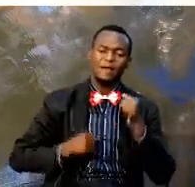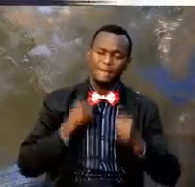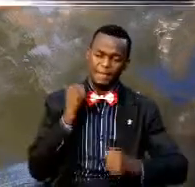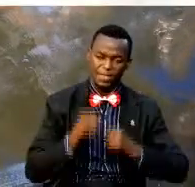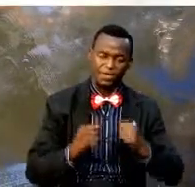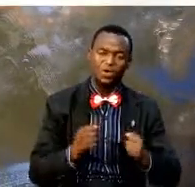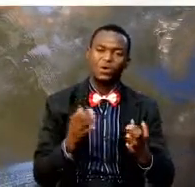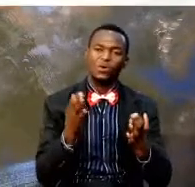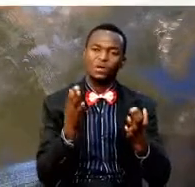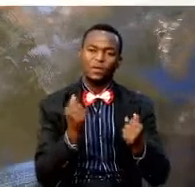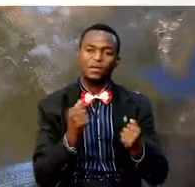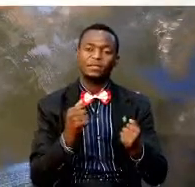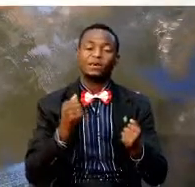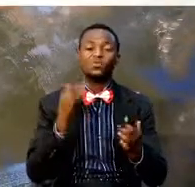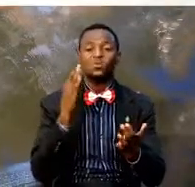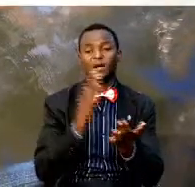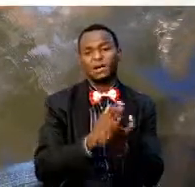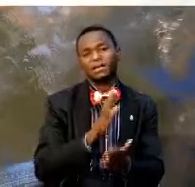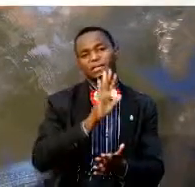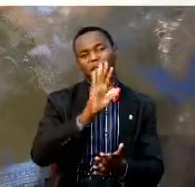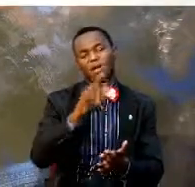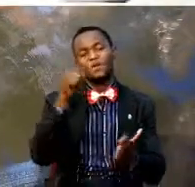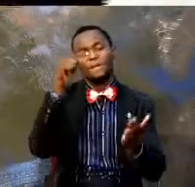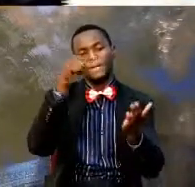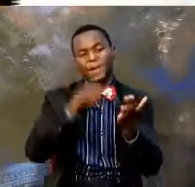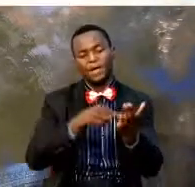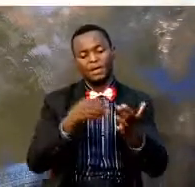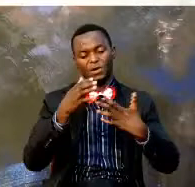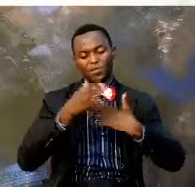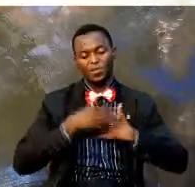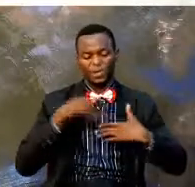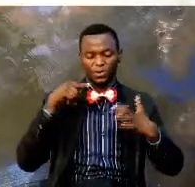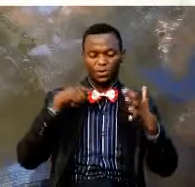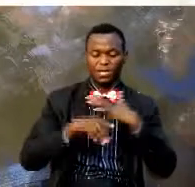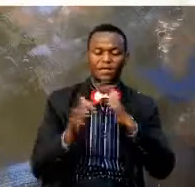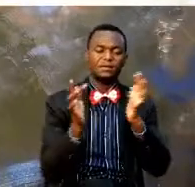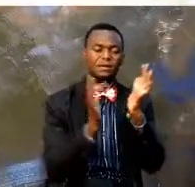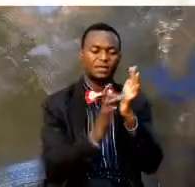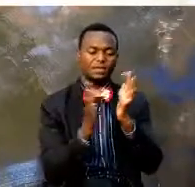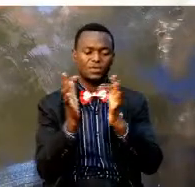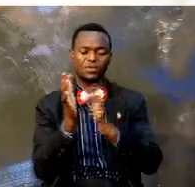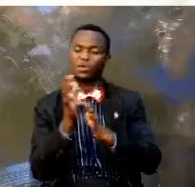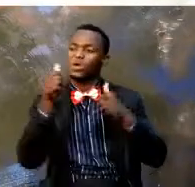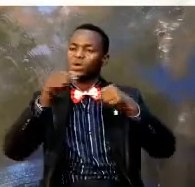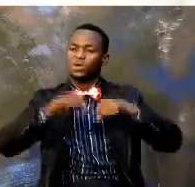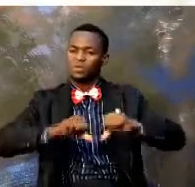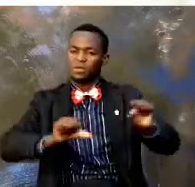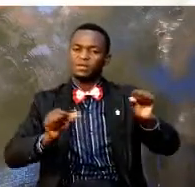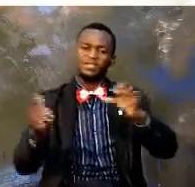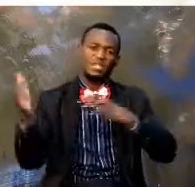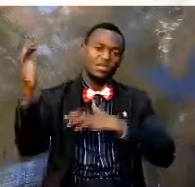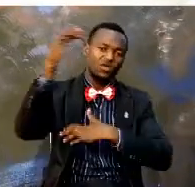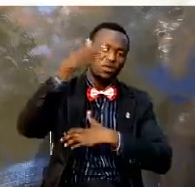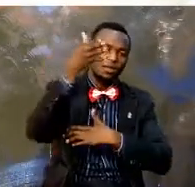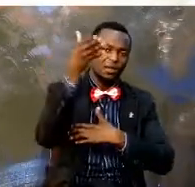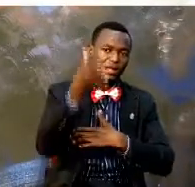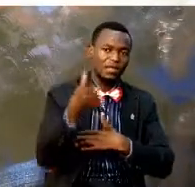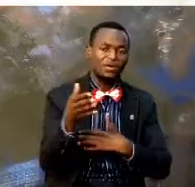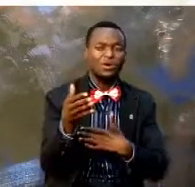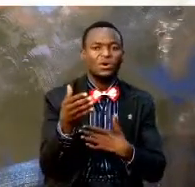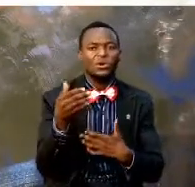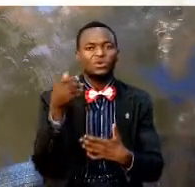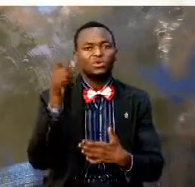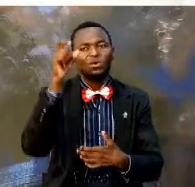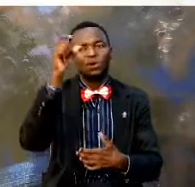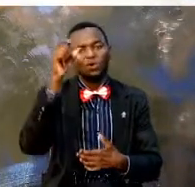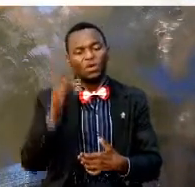Na unaweza kwa miongoni mwa hao. Maana upendo ndani ya Yesu unakubidisha jioni ya leo. Chukueni hatua,